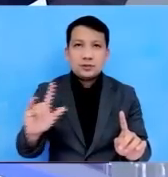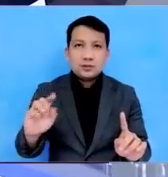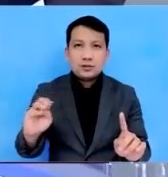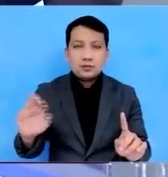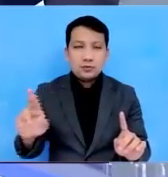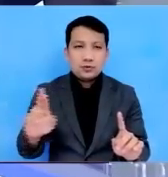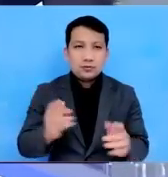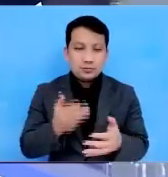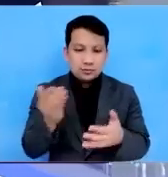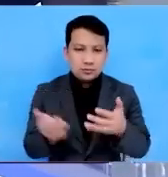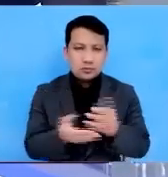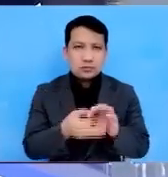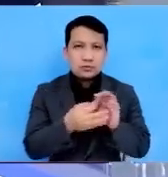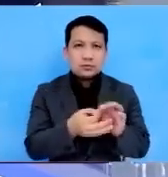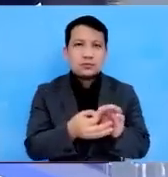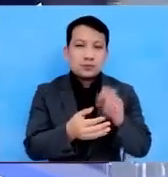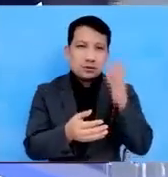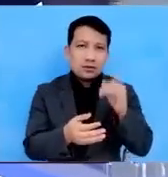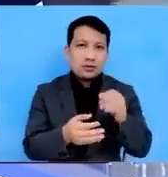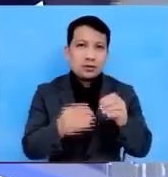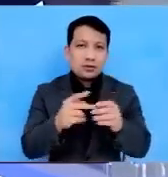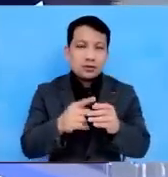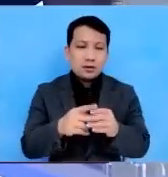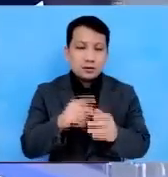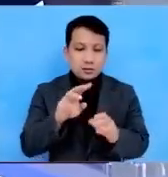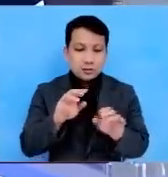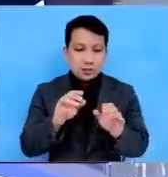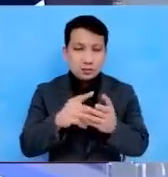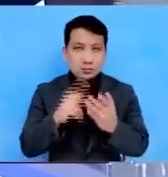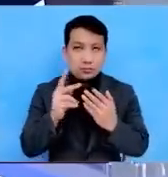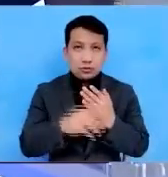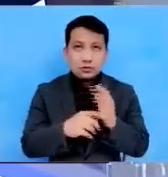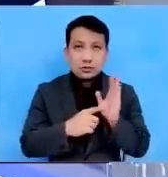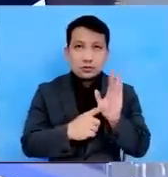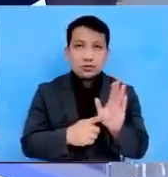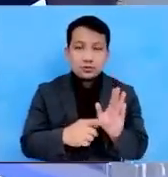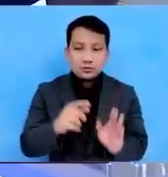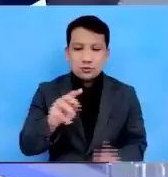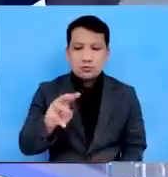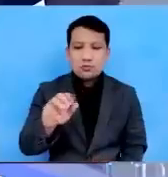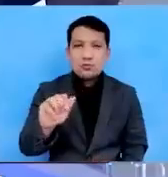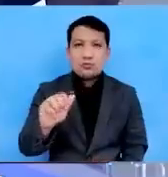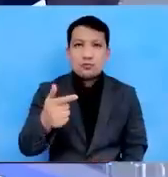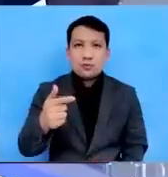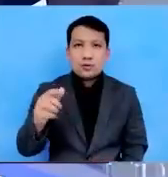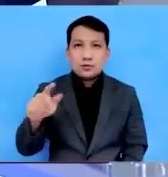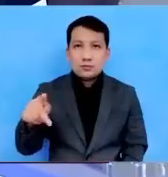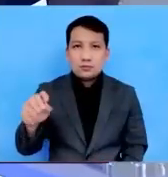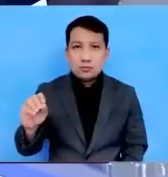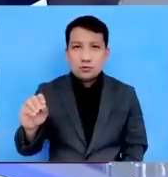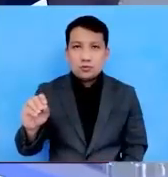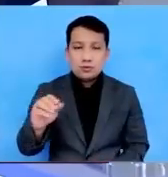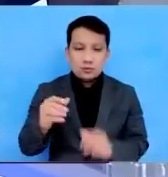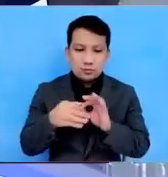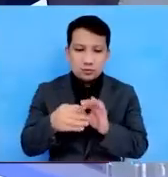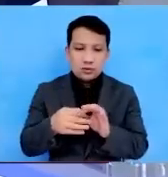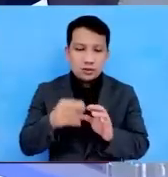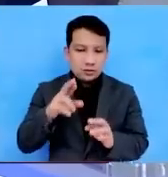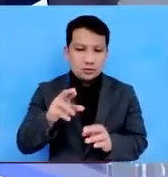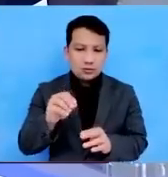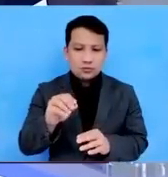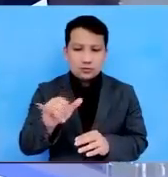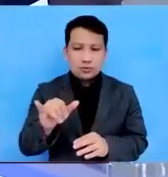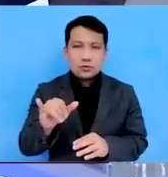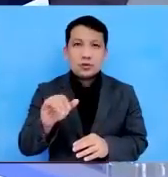Lapid. Sa programang Wag Po ng 1PH, sinabi ng kapatid ni Lapid na si Roy Mabasa na meron pa rin pinaplansya ang DOJ